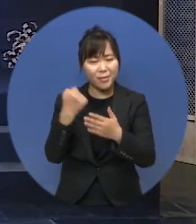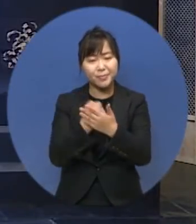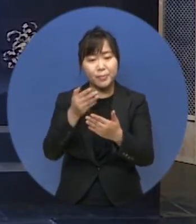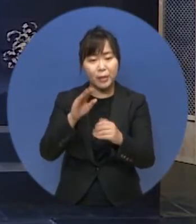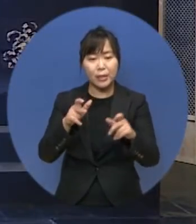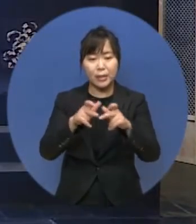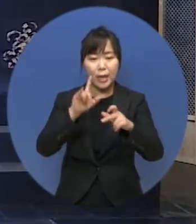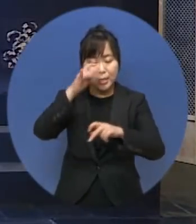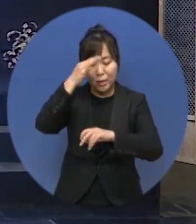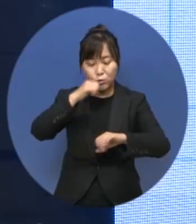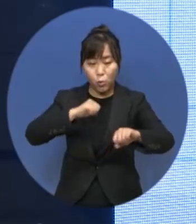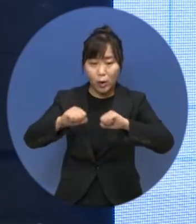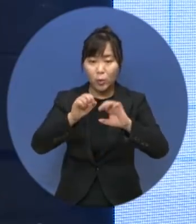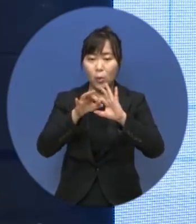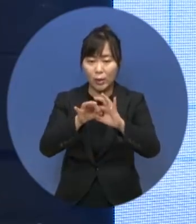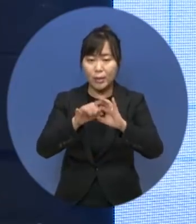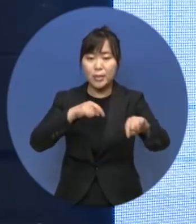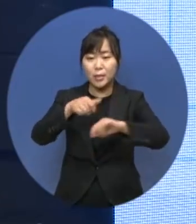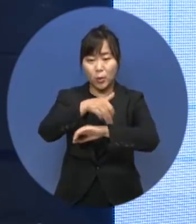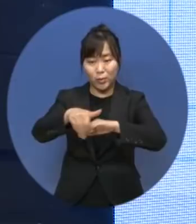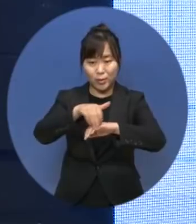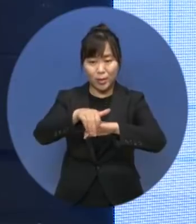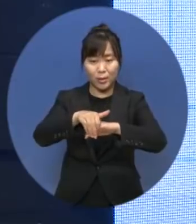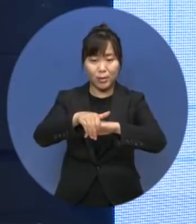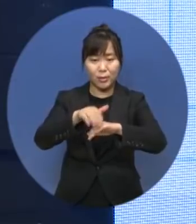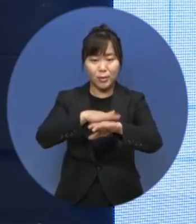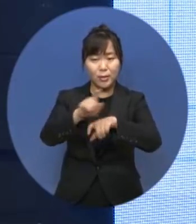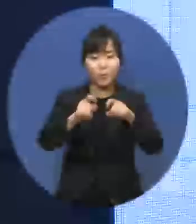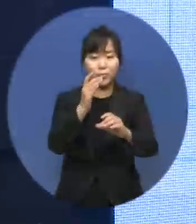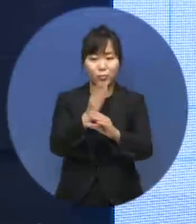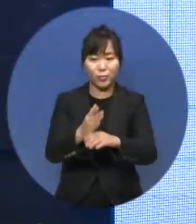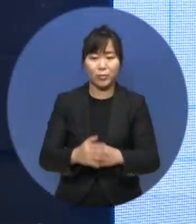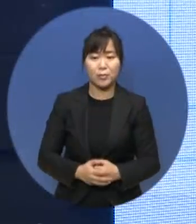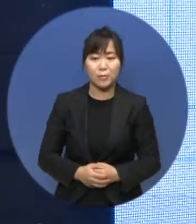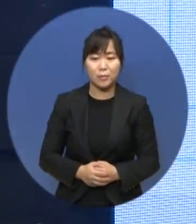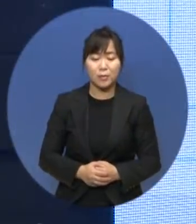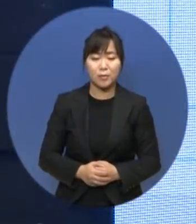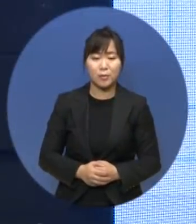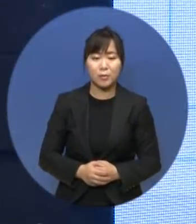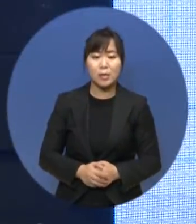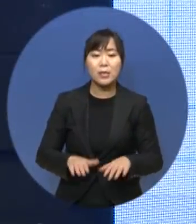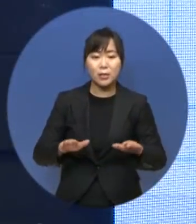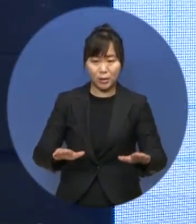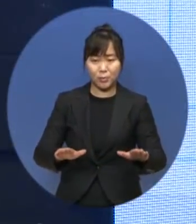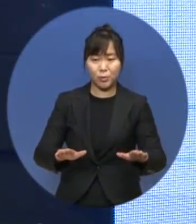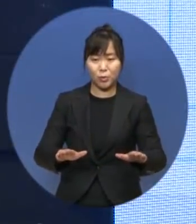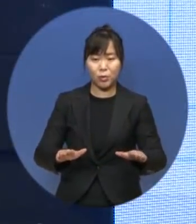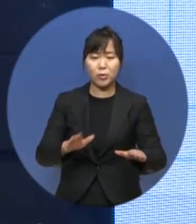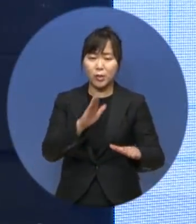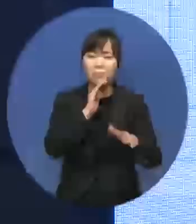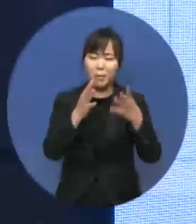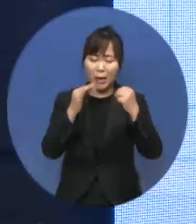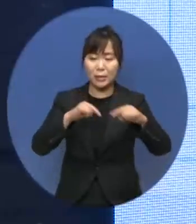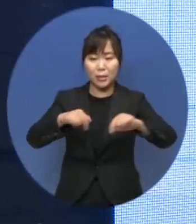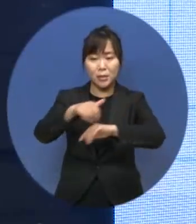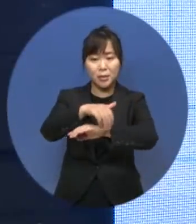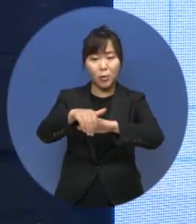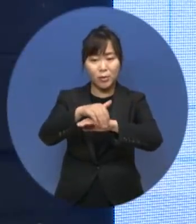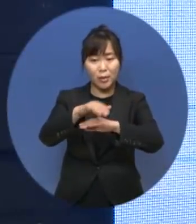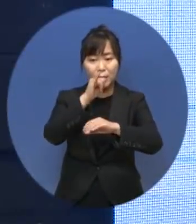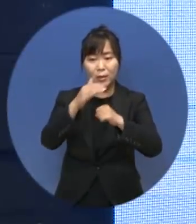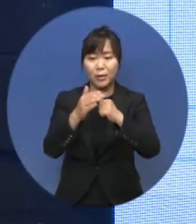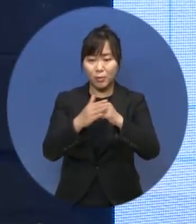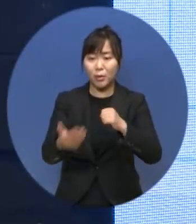장애인 예술활동 관련된 정책이 시행되고 있습니다. 지금 현재도 많은 정책이 시행되고